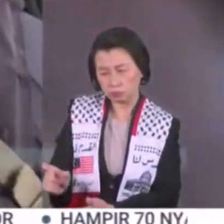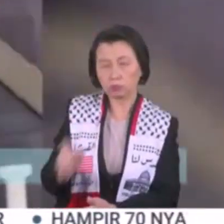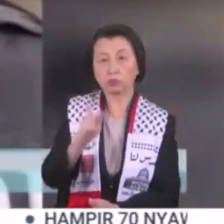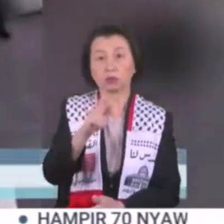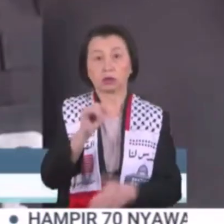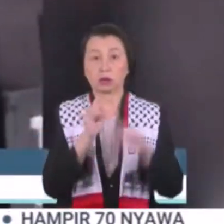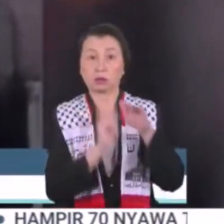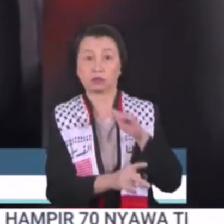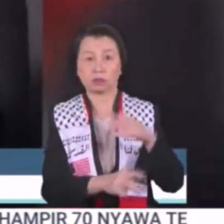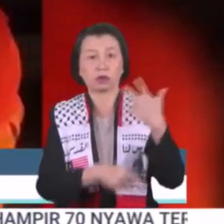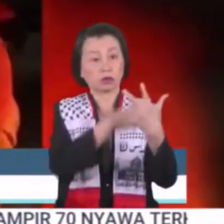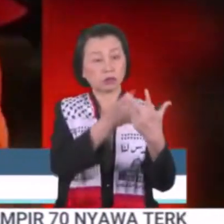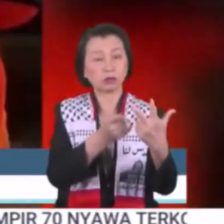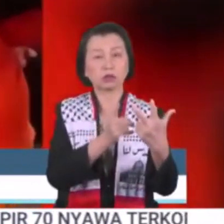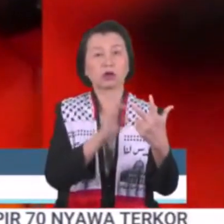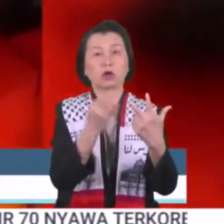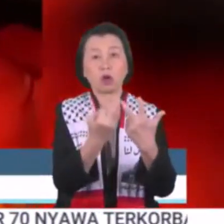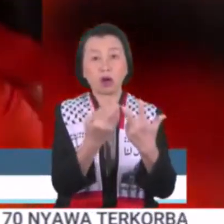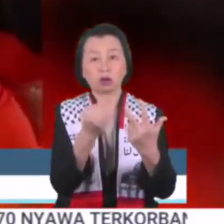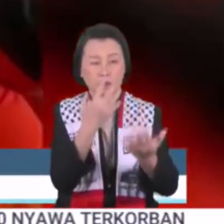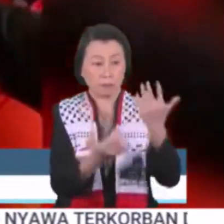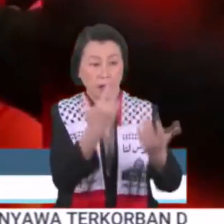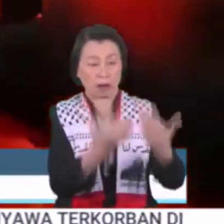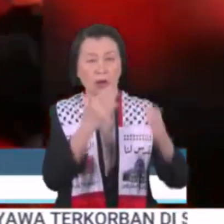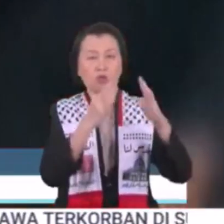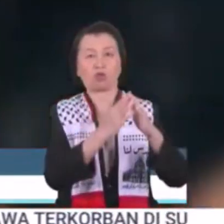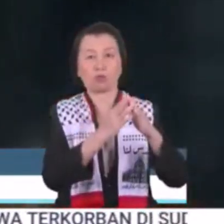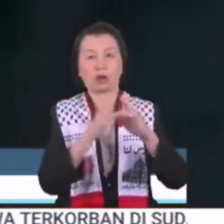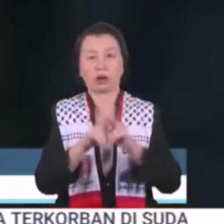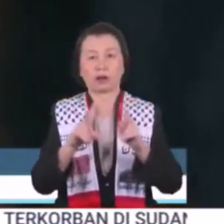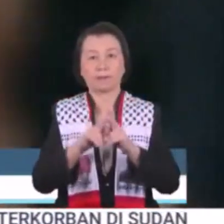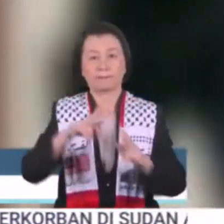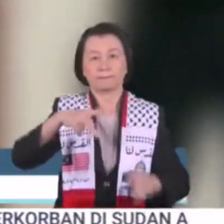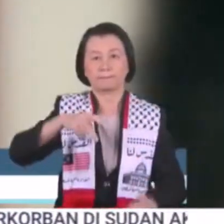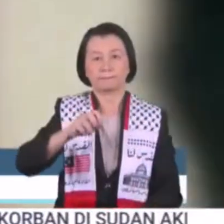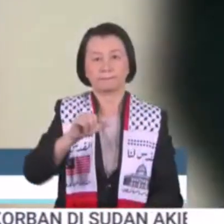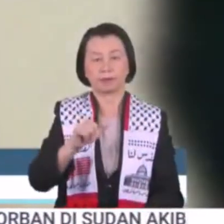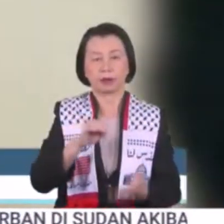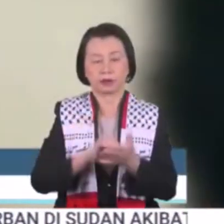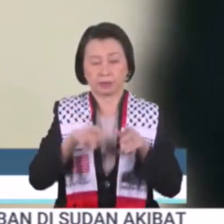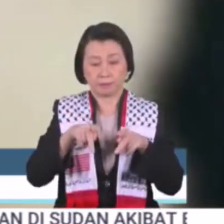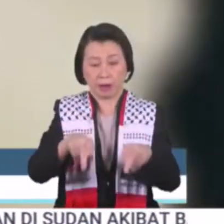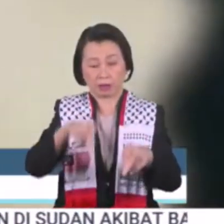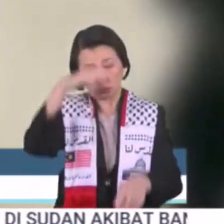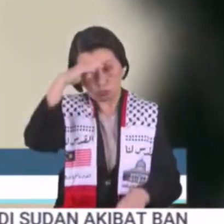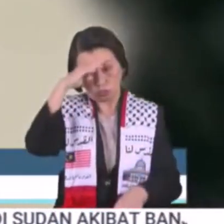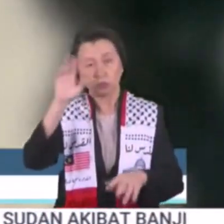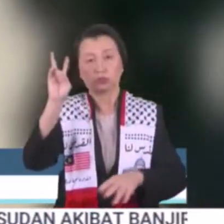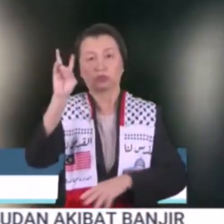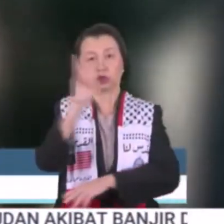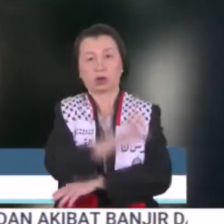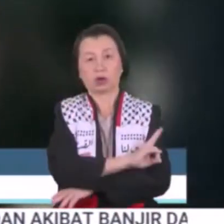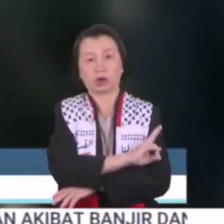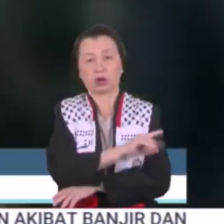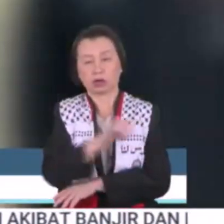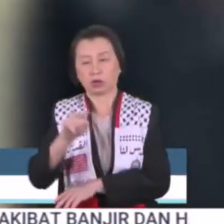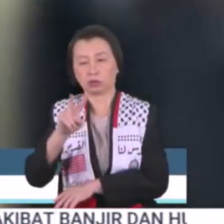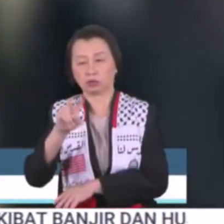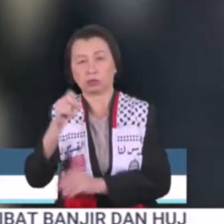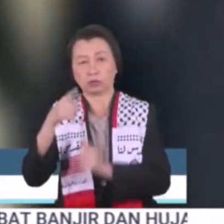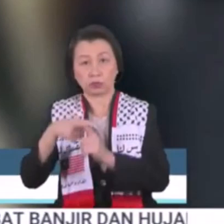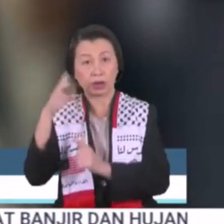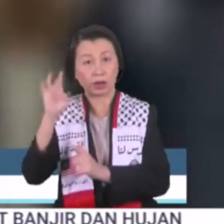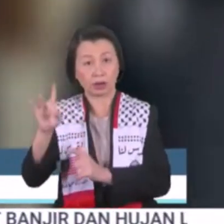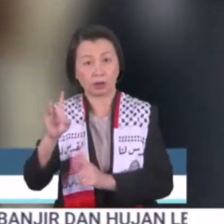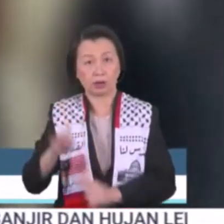Suspek kes bunuh tiga ahli keluarganya dan bakar kediaman di Kampung Paya Redan Paguh direman 7 hari hingga 20 Ogos. Perintah